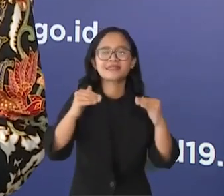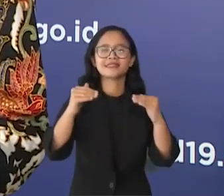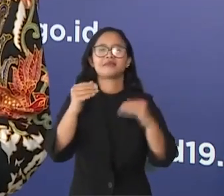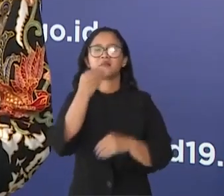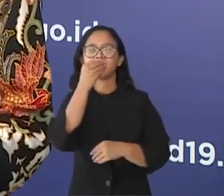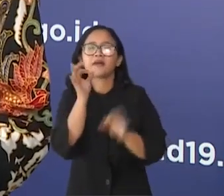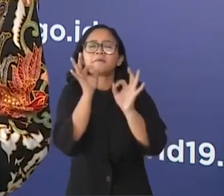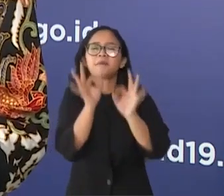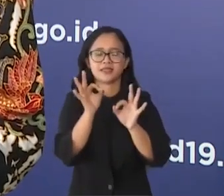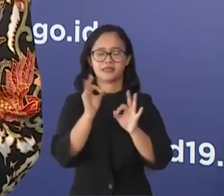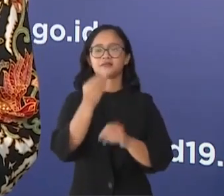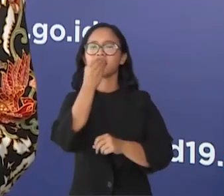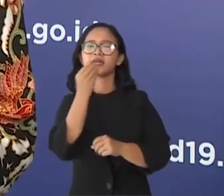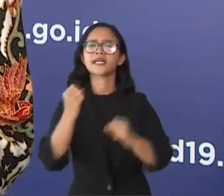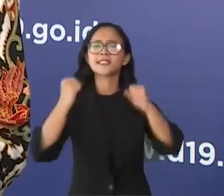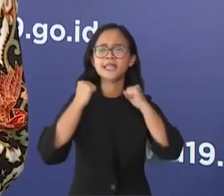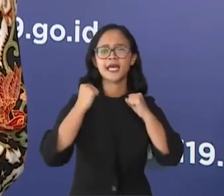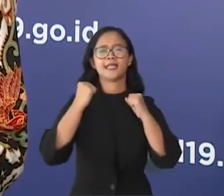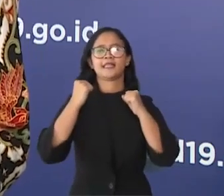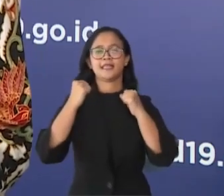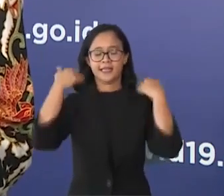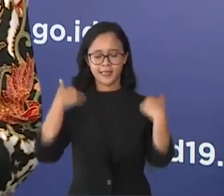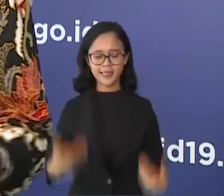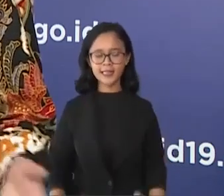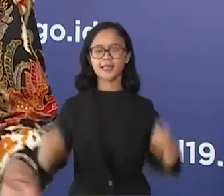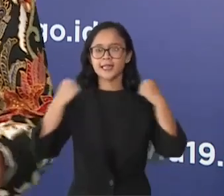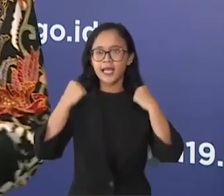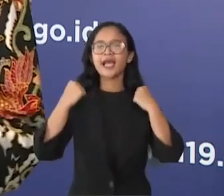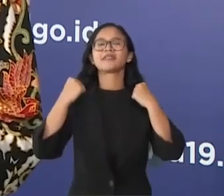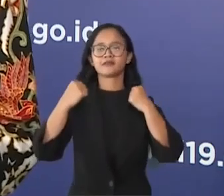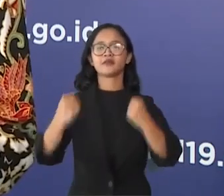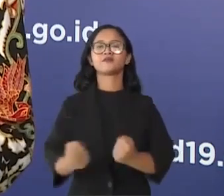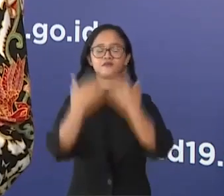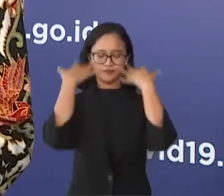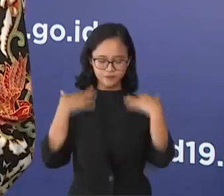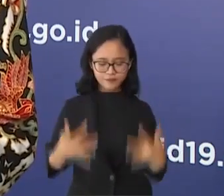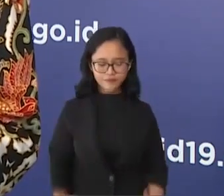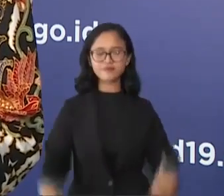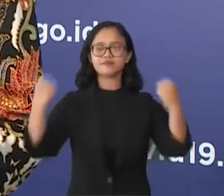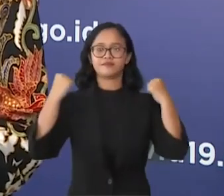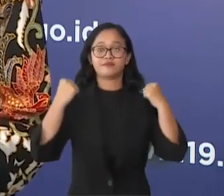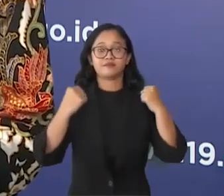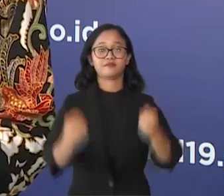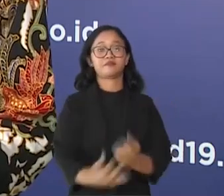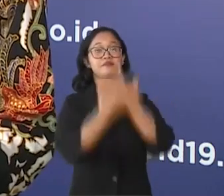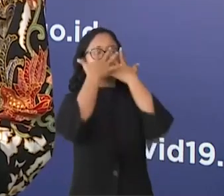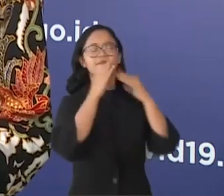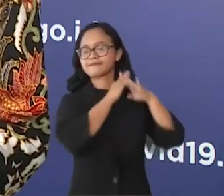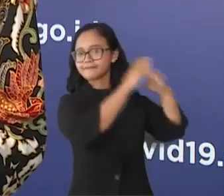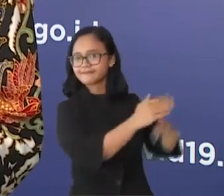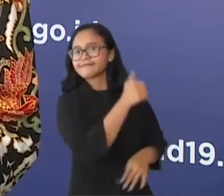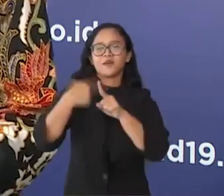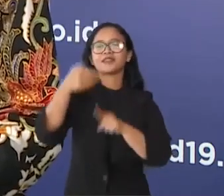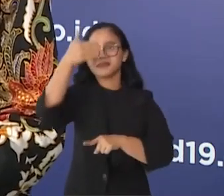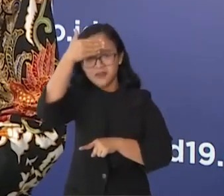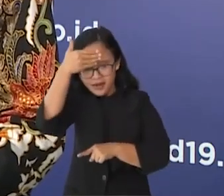makanan sehat, kesehatan tubuh dan gaya hidup sehat akan melahirkan imunitas tubuh dan mencegah paparan